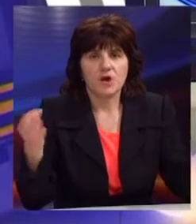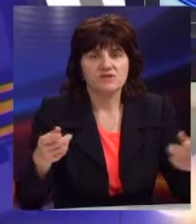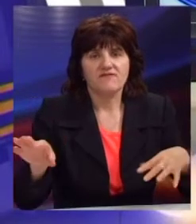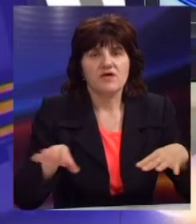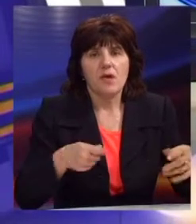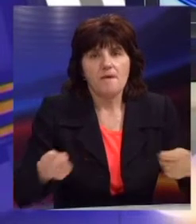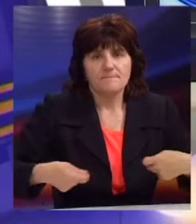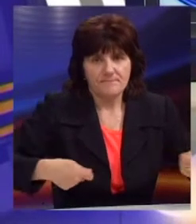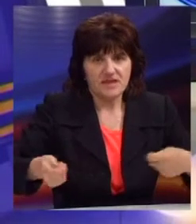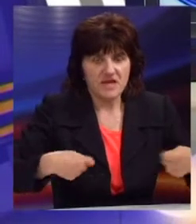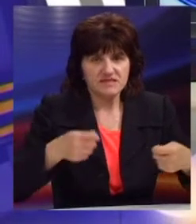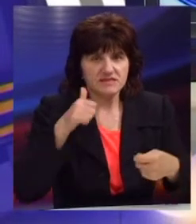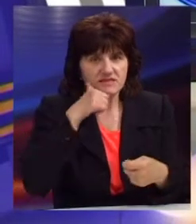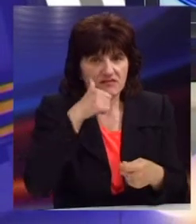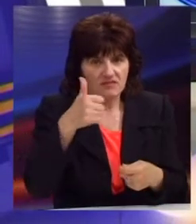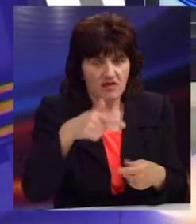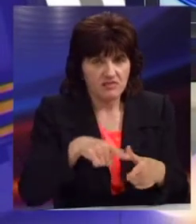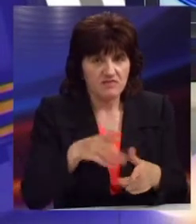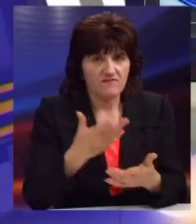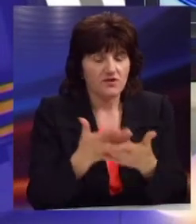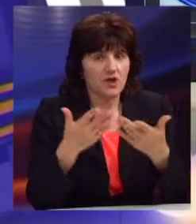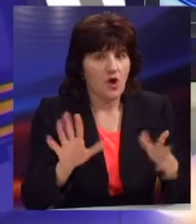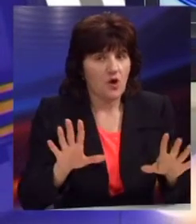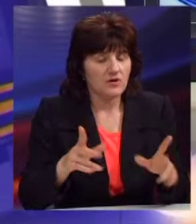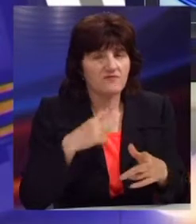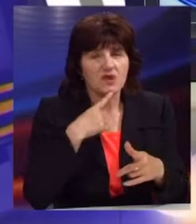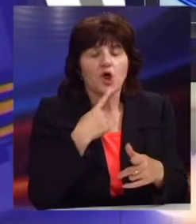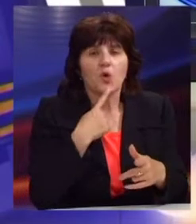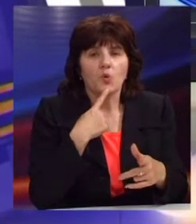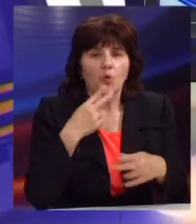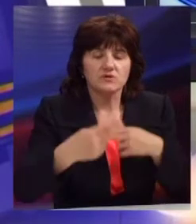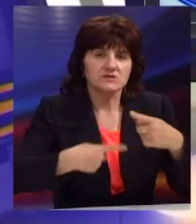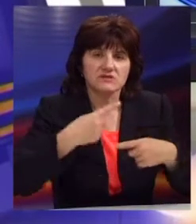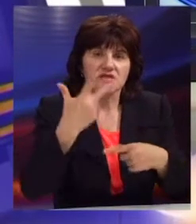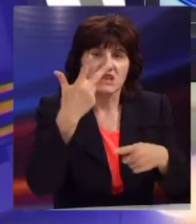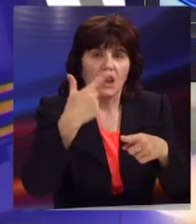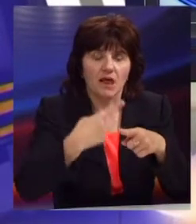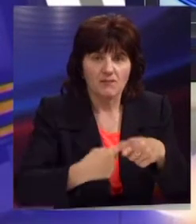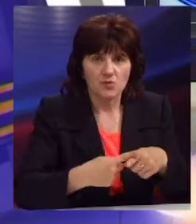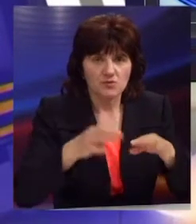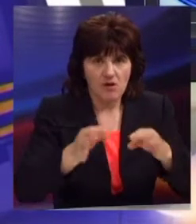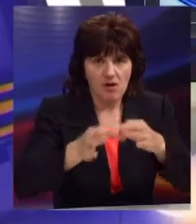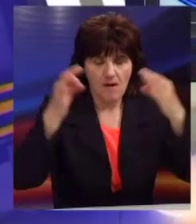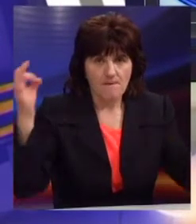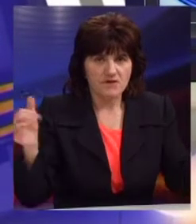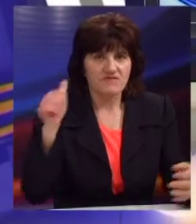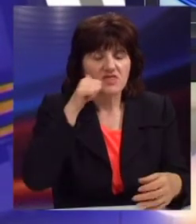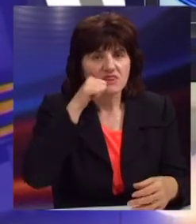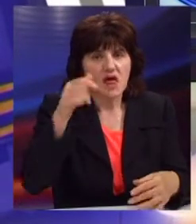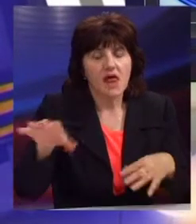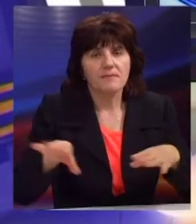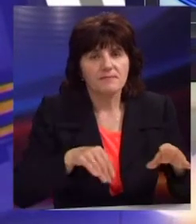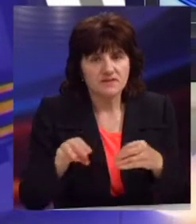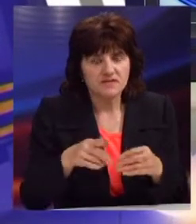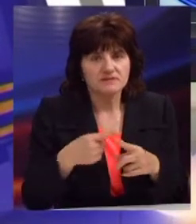Subotici je otvoren 3. sajam domaće hrane, vina i rakije, ukusi tradicije. Po prvi put u Subotici je proslavljen Dan pijaca. Predstavnici